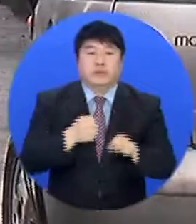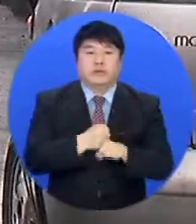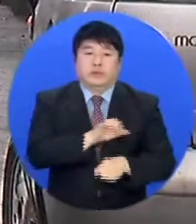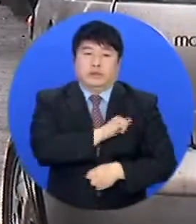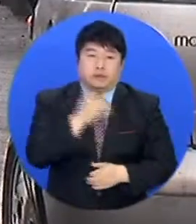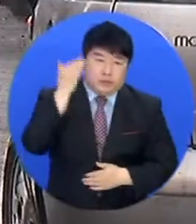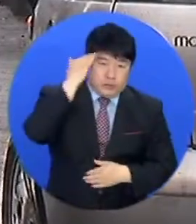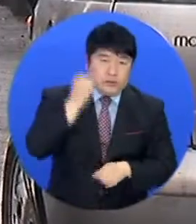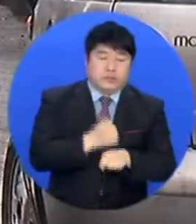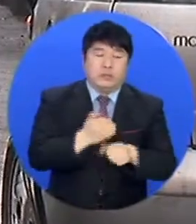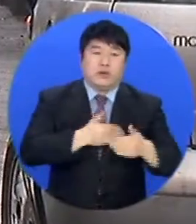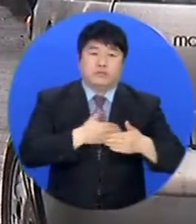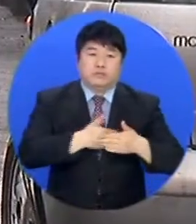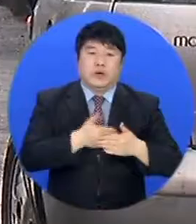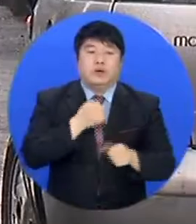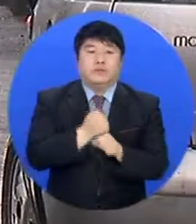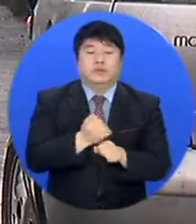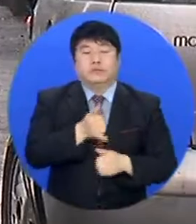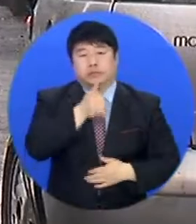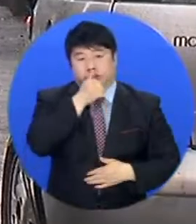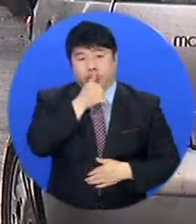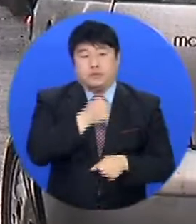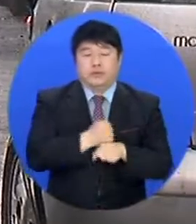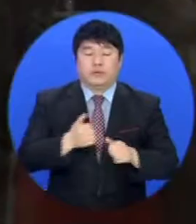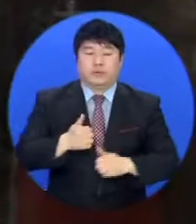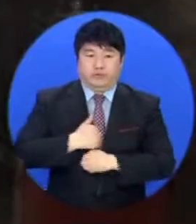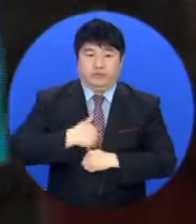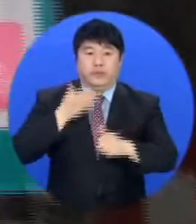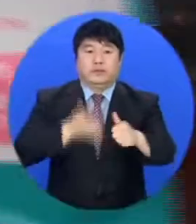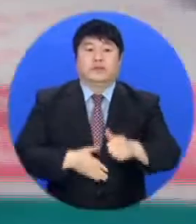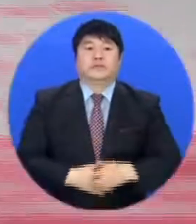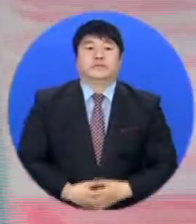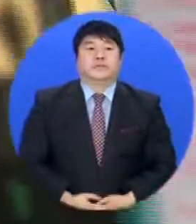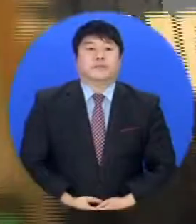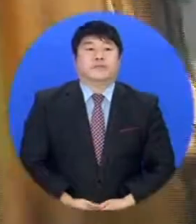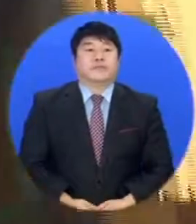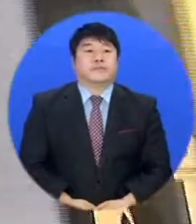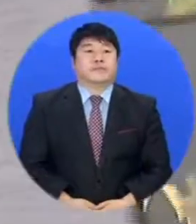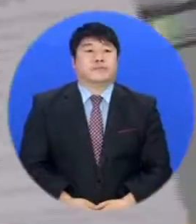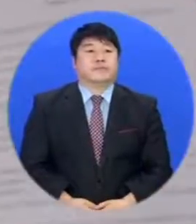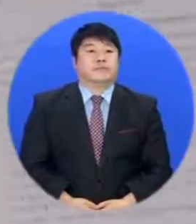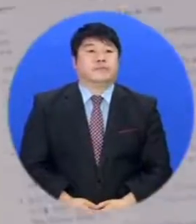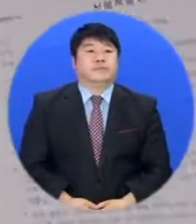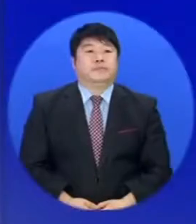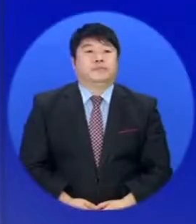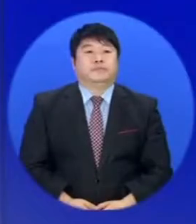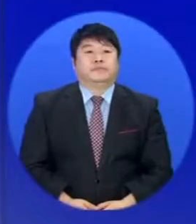인권 침해와 불안감이 조성되고 있다며 주의를 당부했습니다.